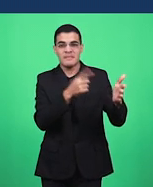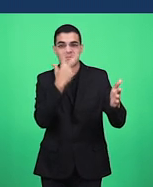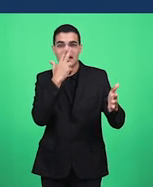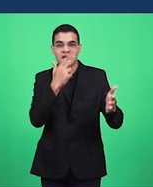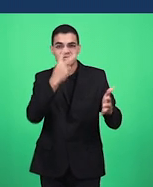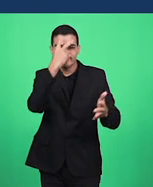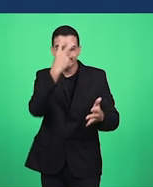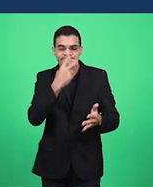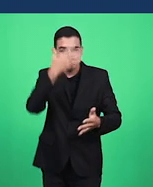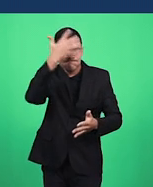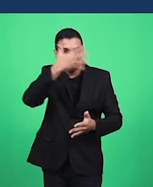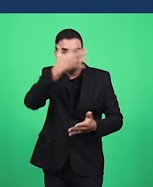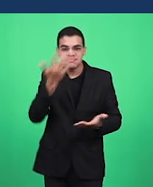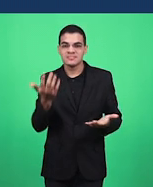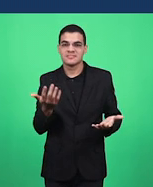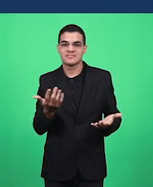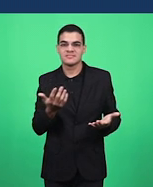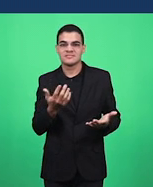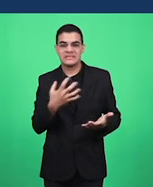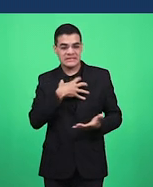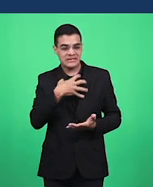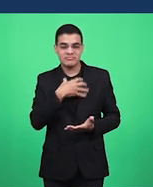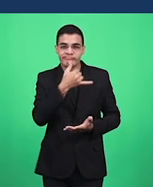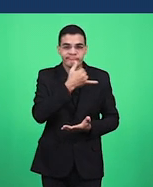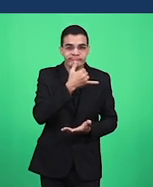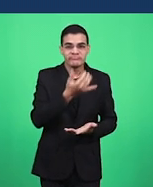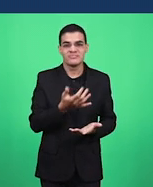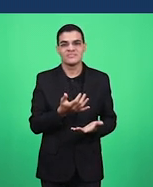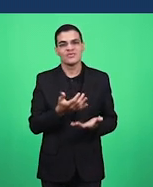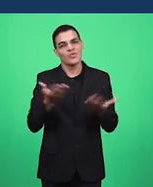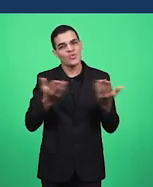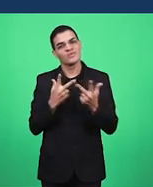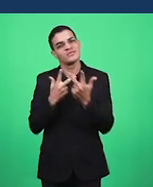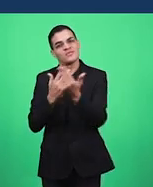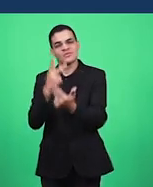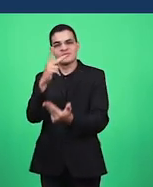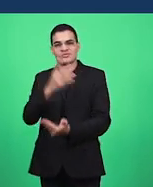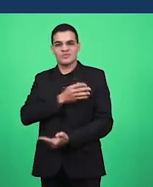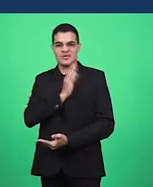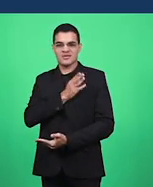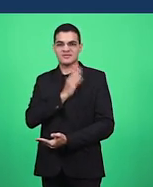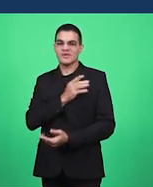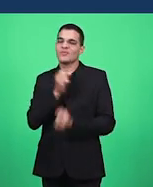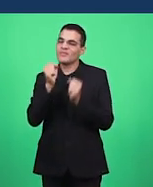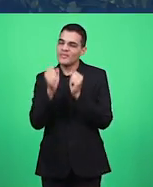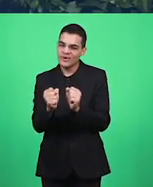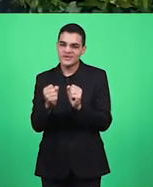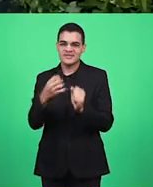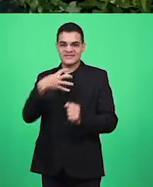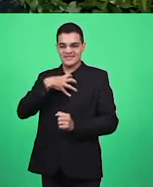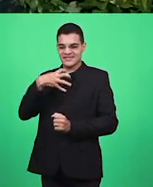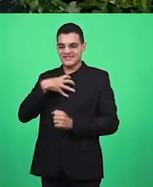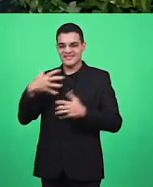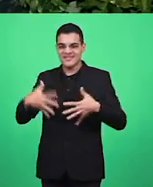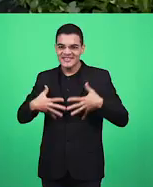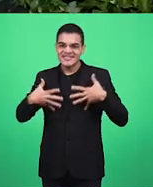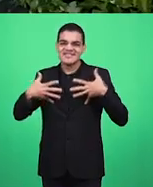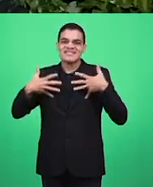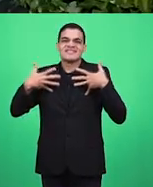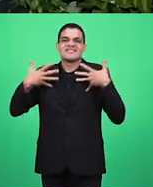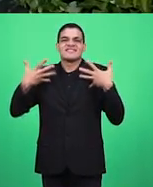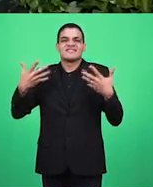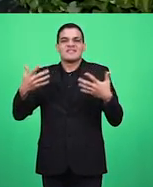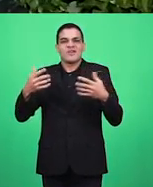были печальны. Печаль может уйти сегодня из сердца твоего, и Бог может